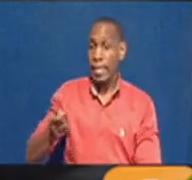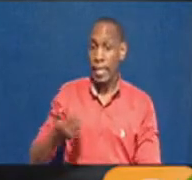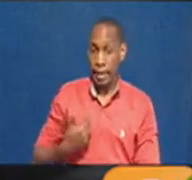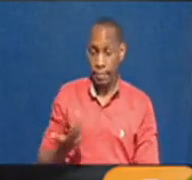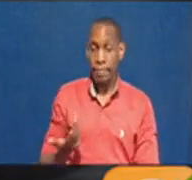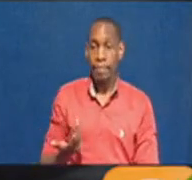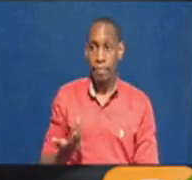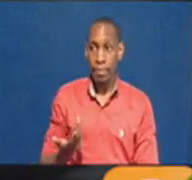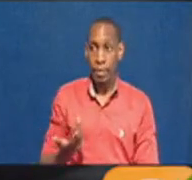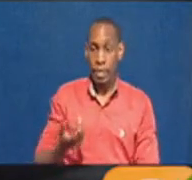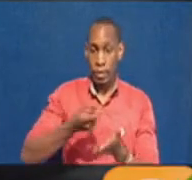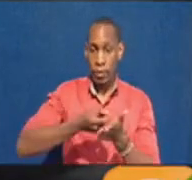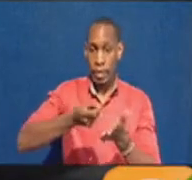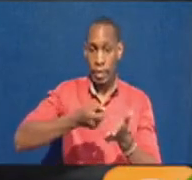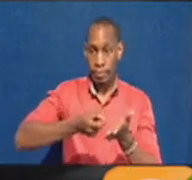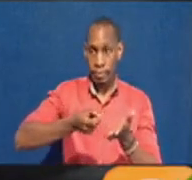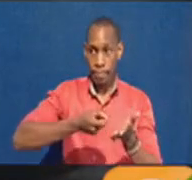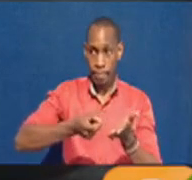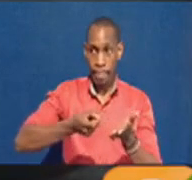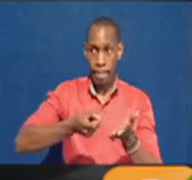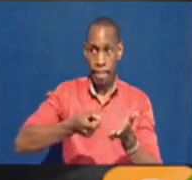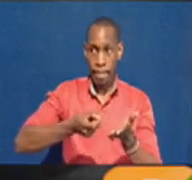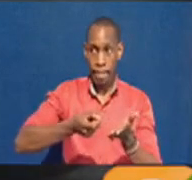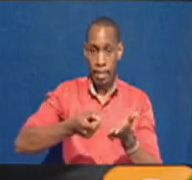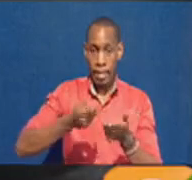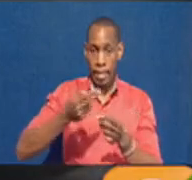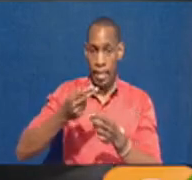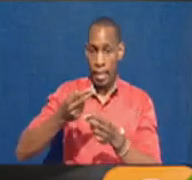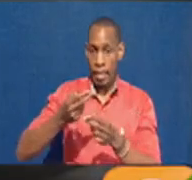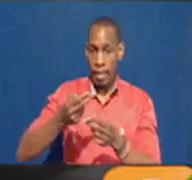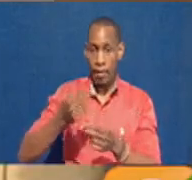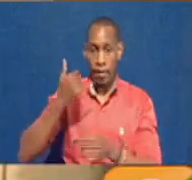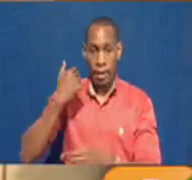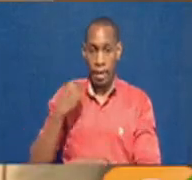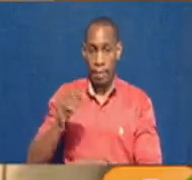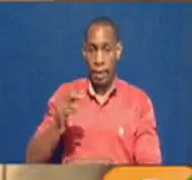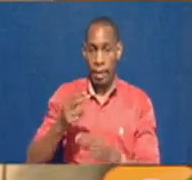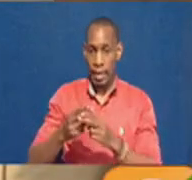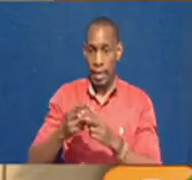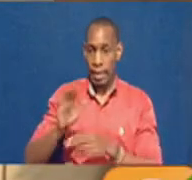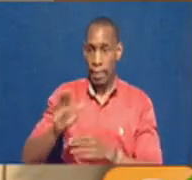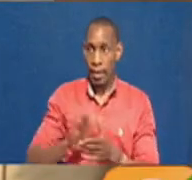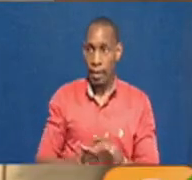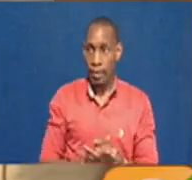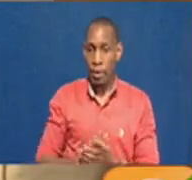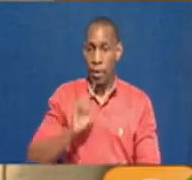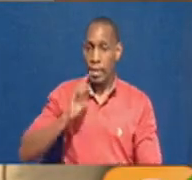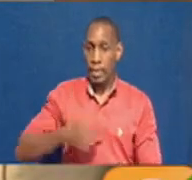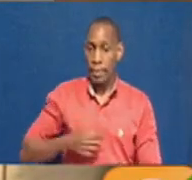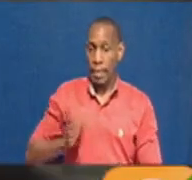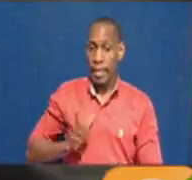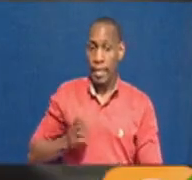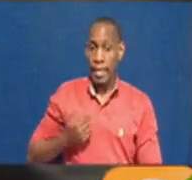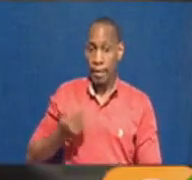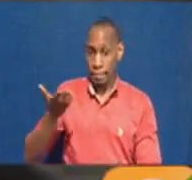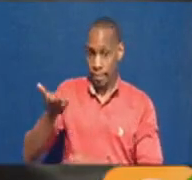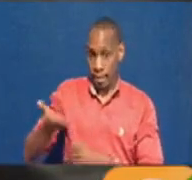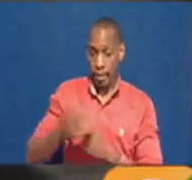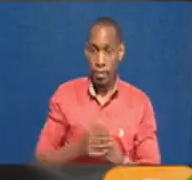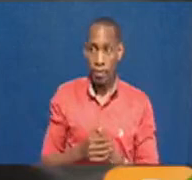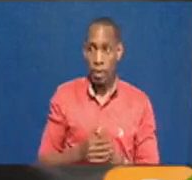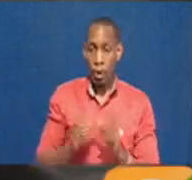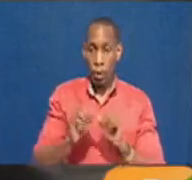that is written your number and your name. Now he told me there is a lady here. He was very